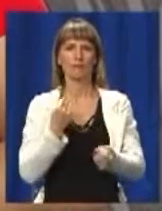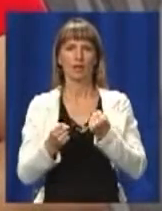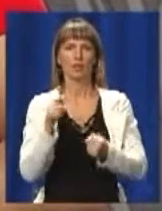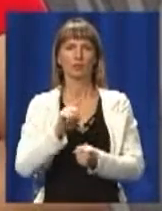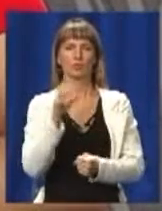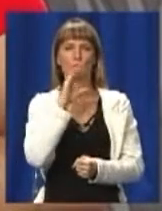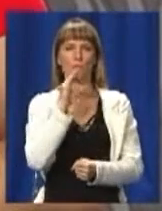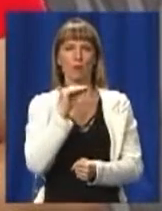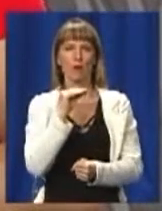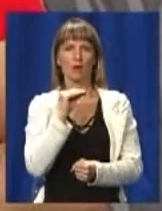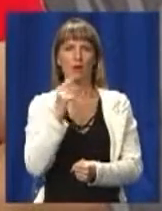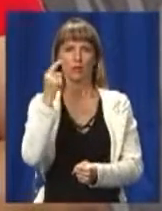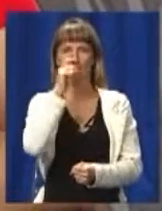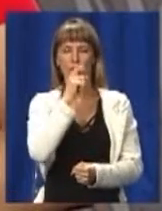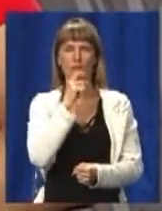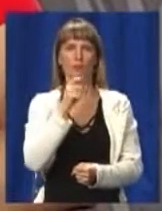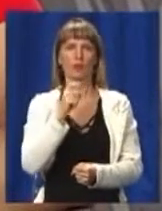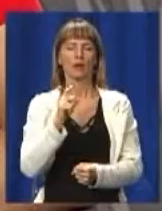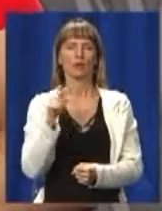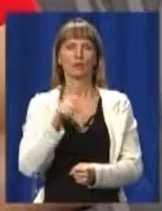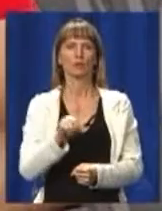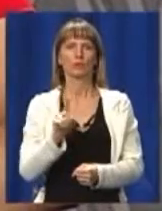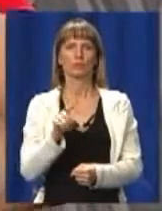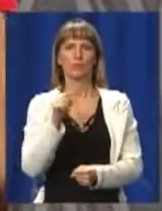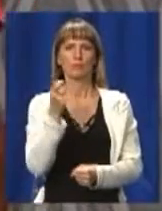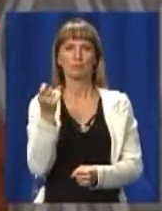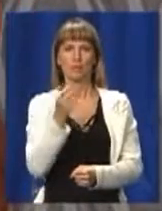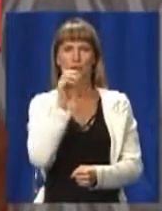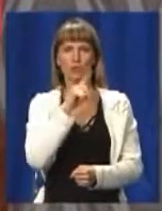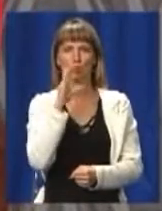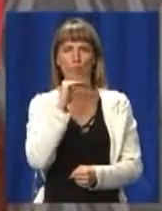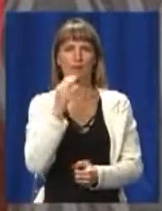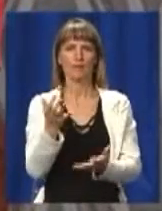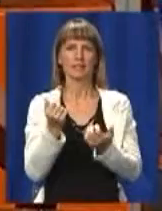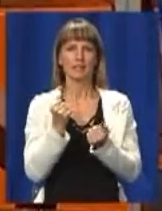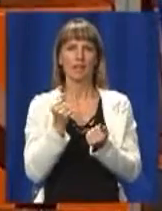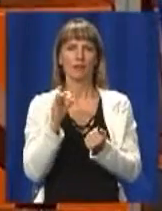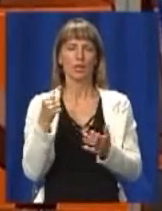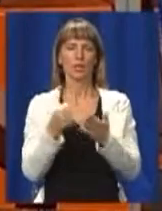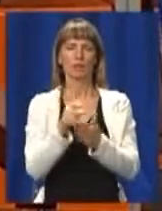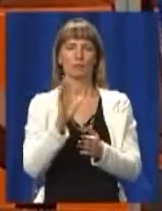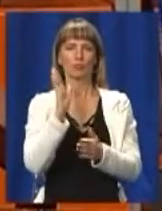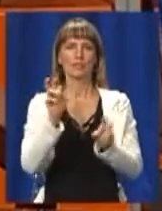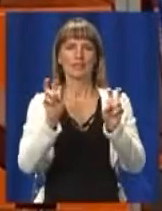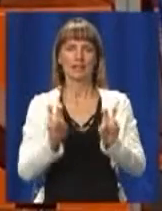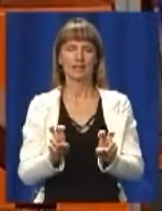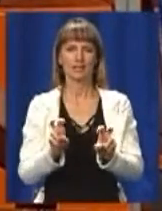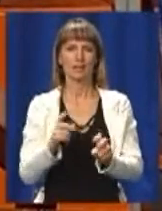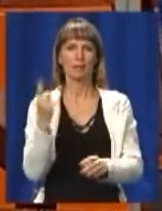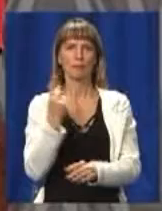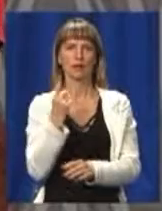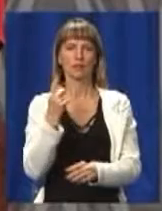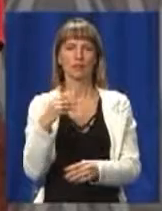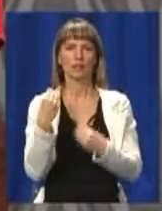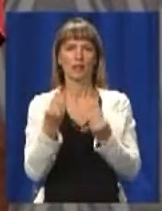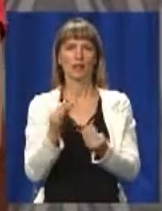що собака, вона просто не розуміє оцих, знаєш, як ото, що там якась маленька собачка взяла її до тебе, дала на руці, о, сидіти, ти її, да, там першого